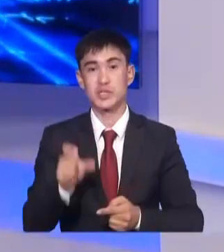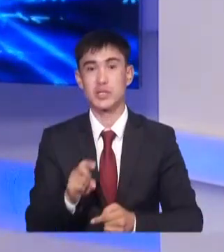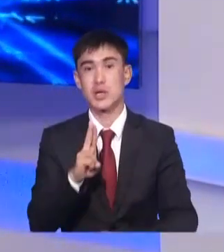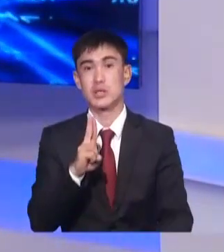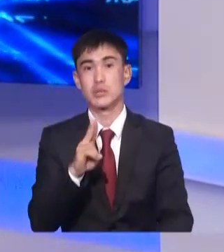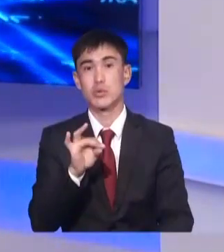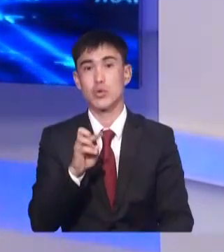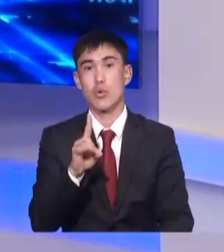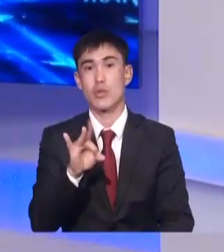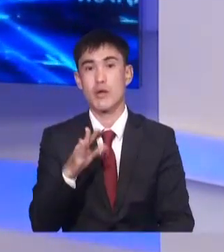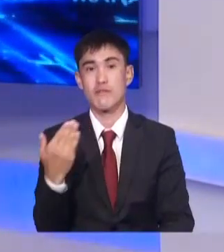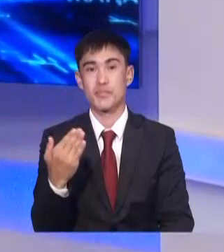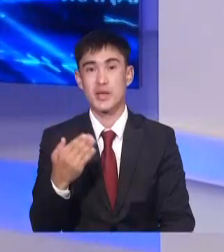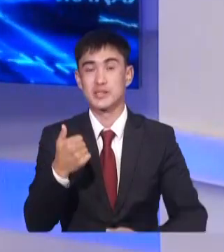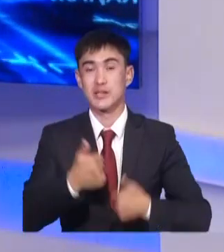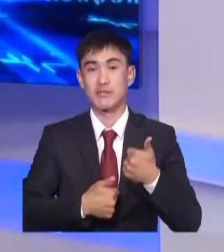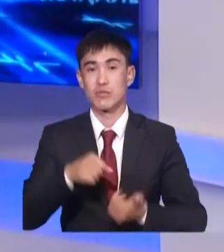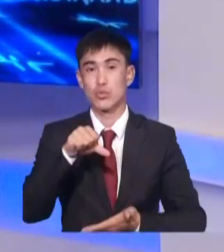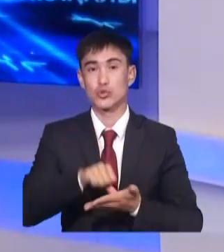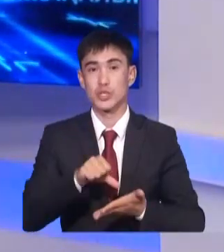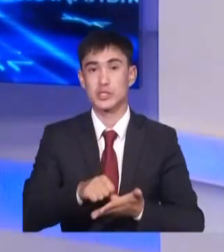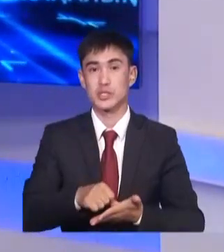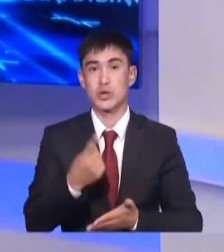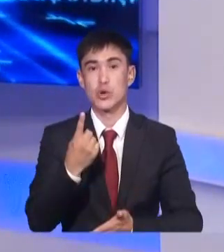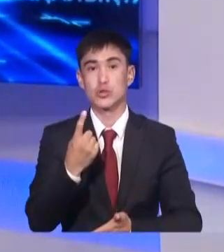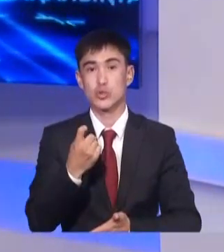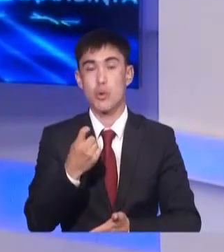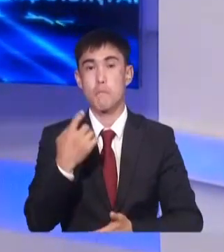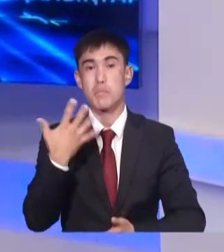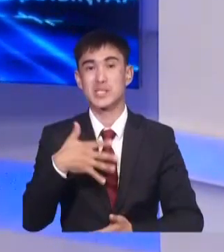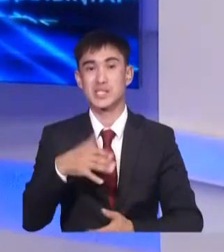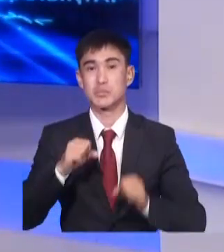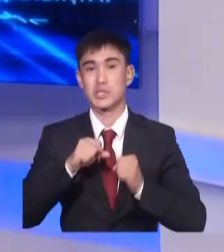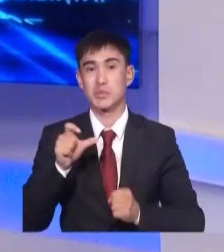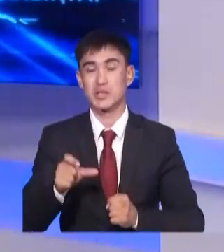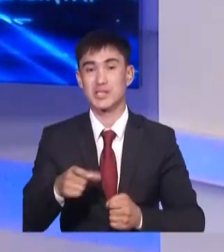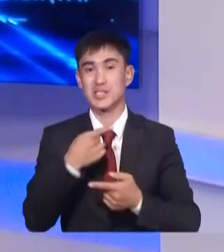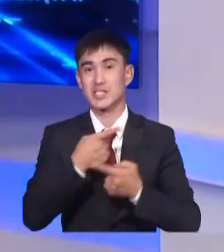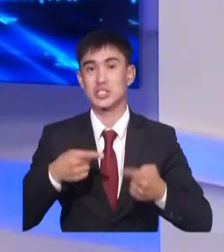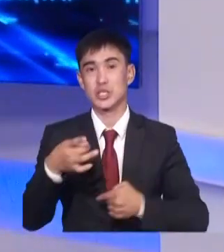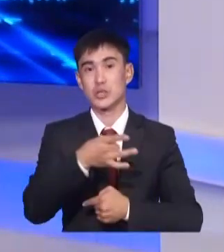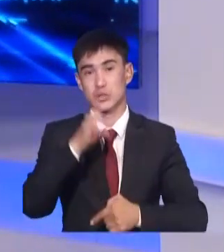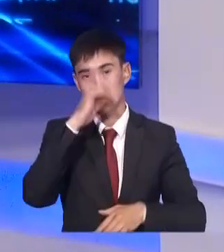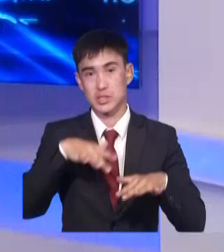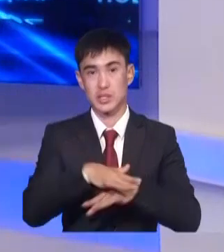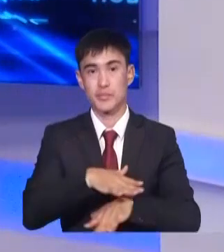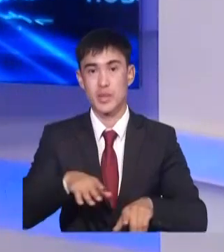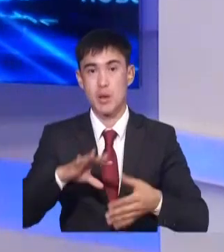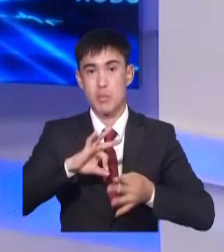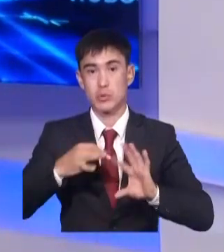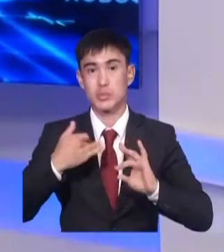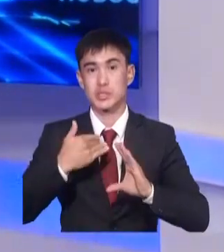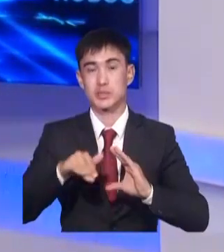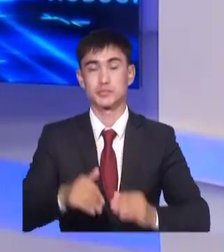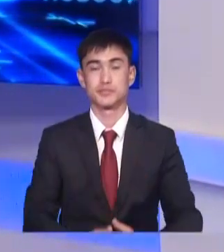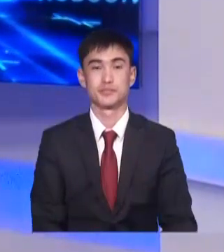общественного деятеля Дынмухамеда Кунаева. В соревновании приняли участие около 150 спортсменов из различных регионов страны. Подробнее